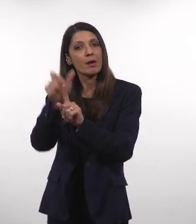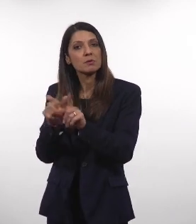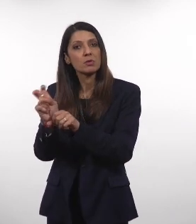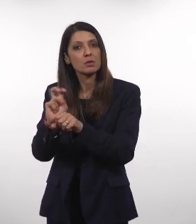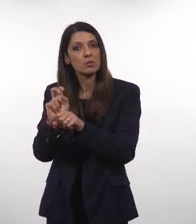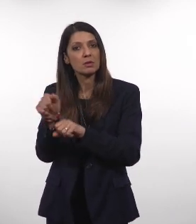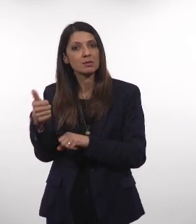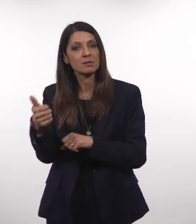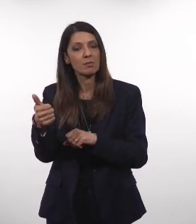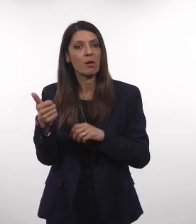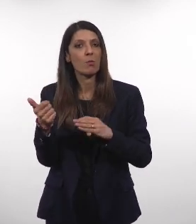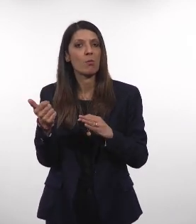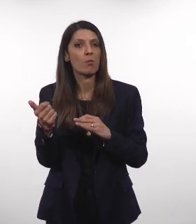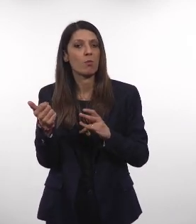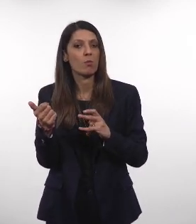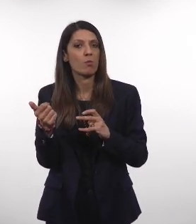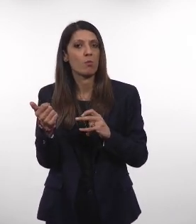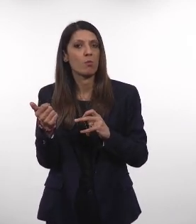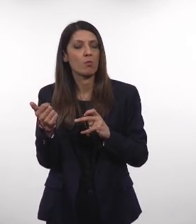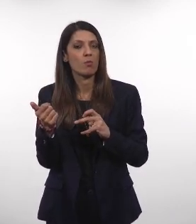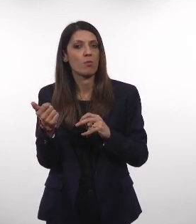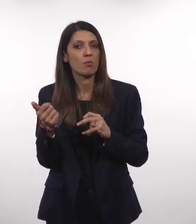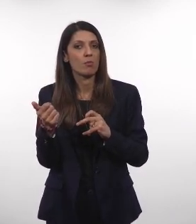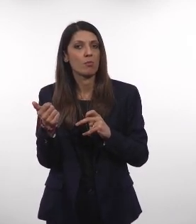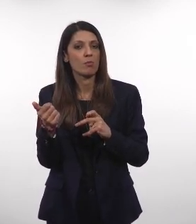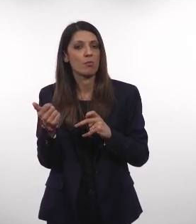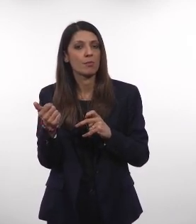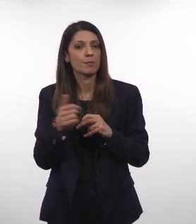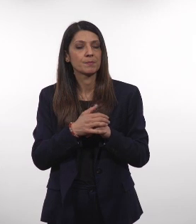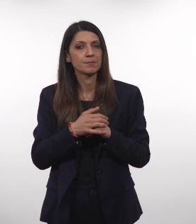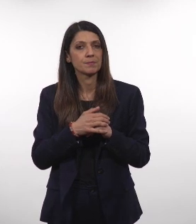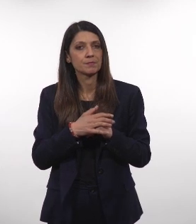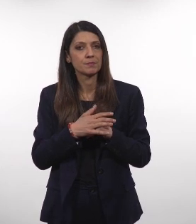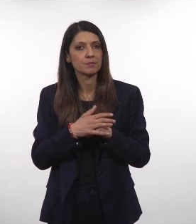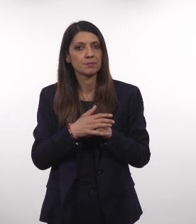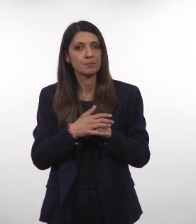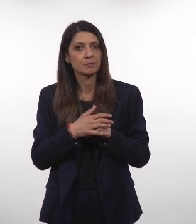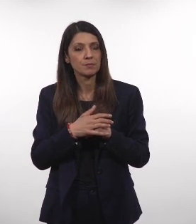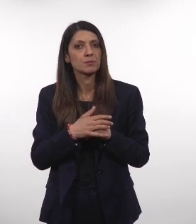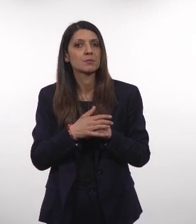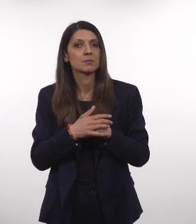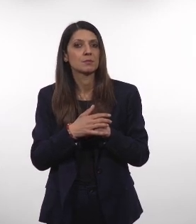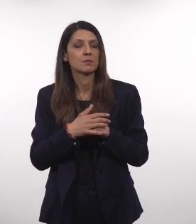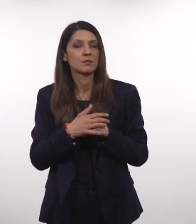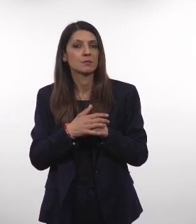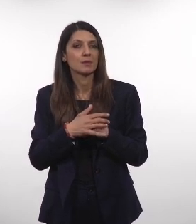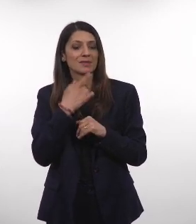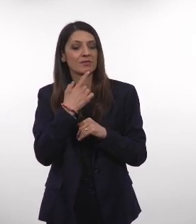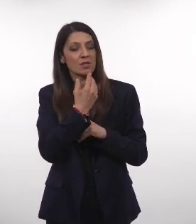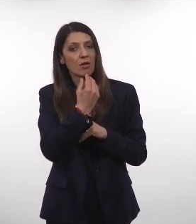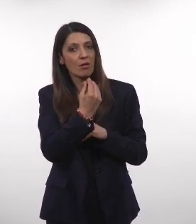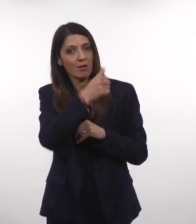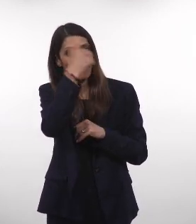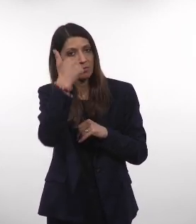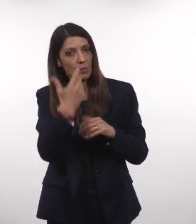repris, une fois qu'on avait bien, que ça fonctionnait bien avec le garçon, qui avait repris